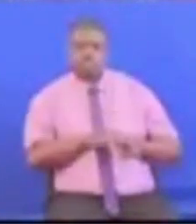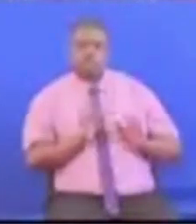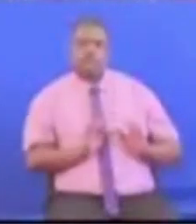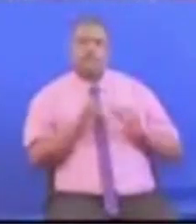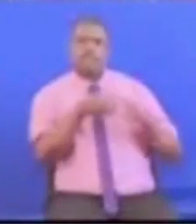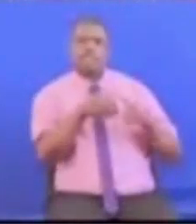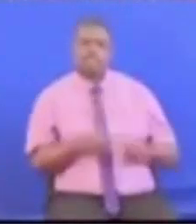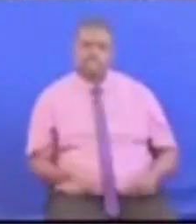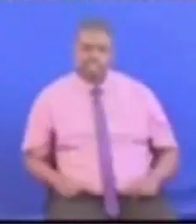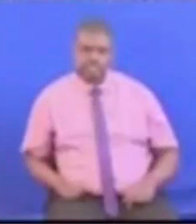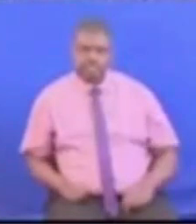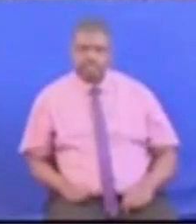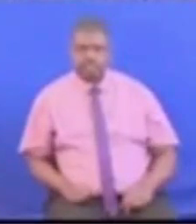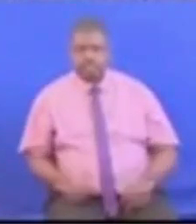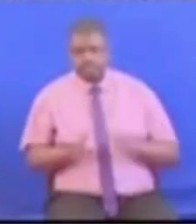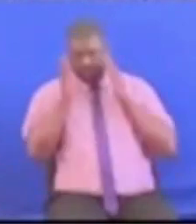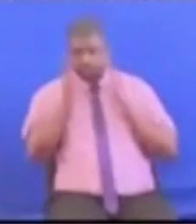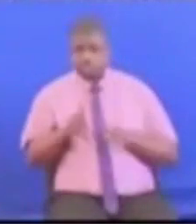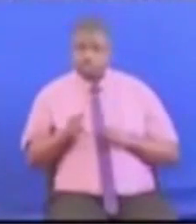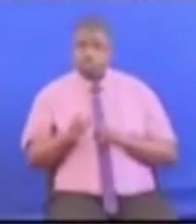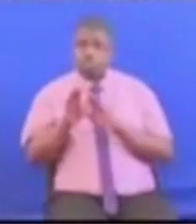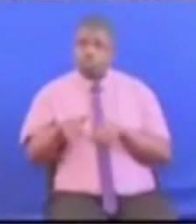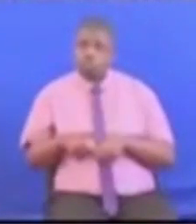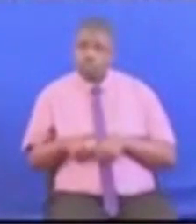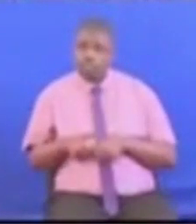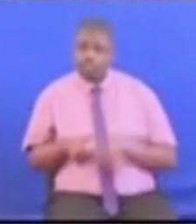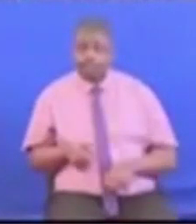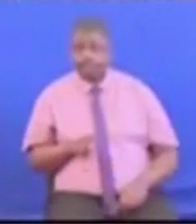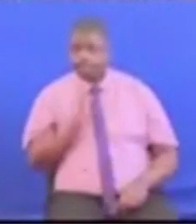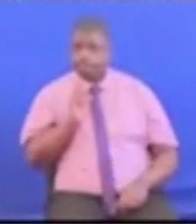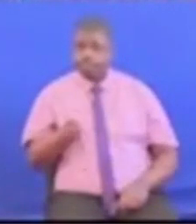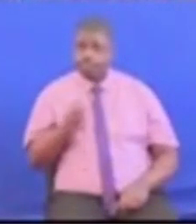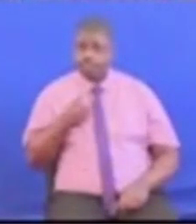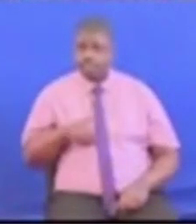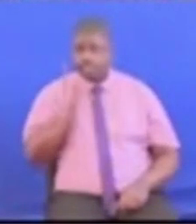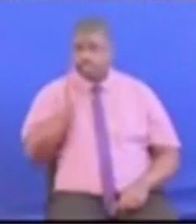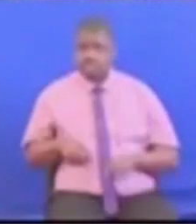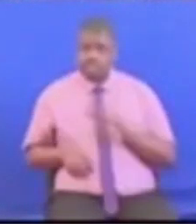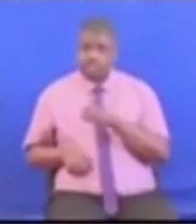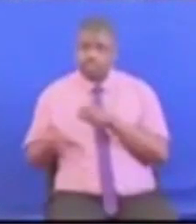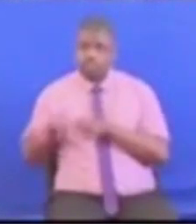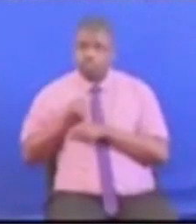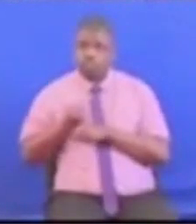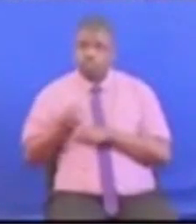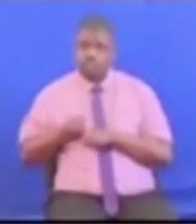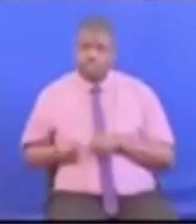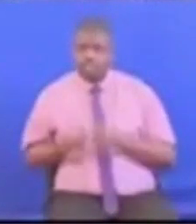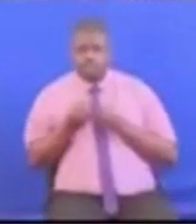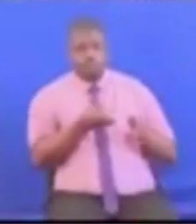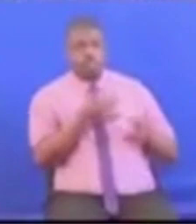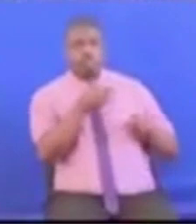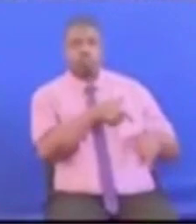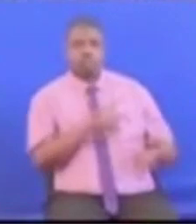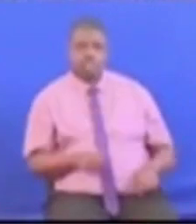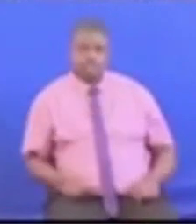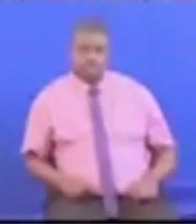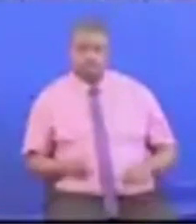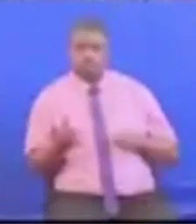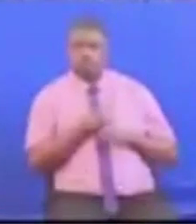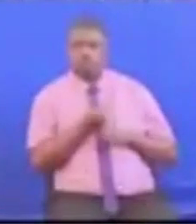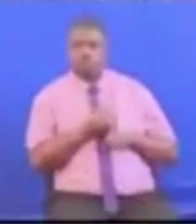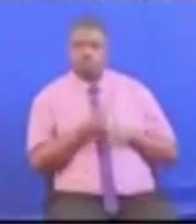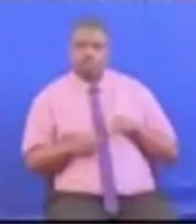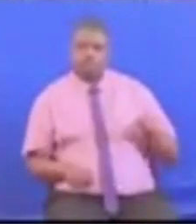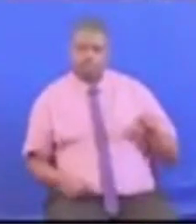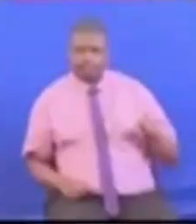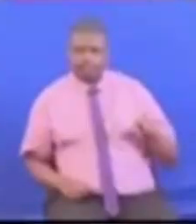kamati. Waheshimiwa wabunge, kwa kuwa nilishaielekeza serikali cha kufanya na niliwapa muda wa kufanya hilo